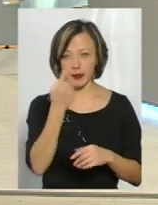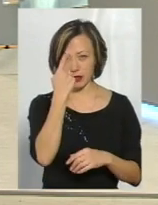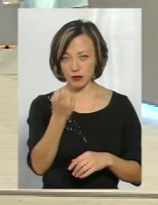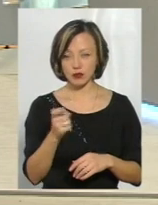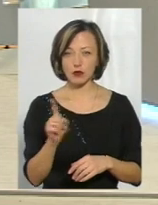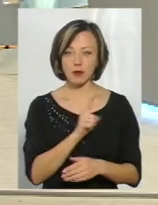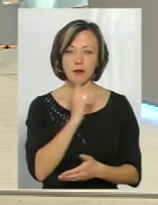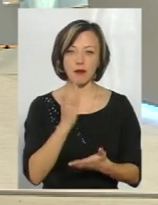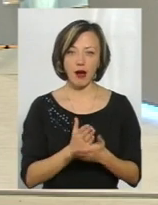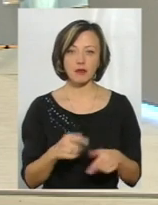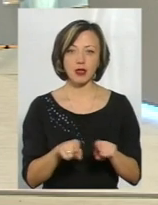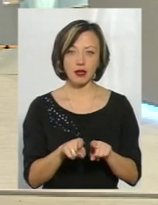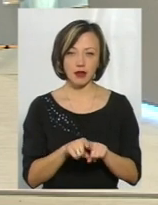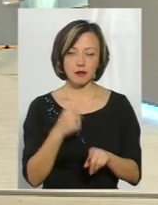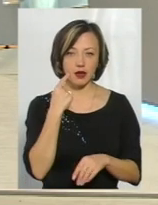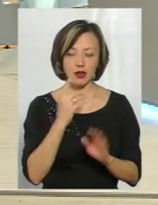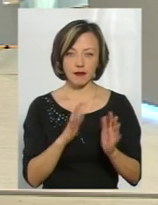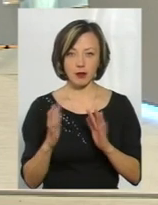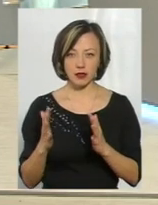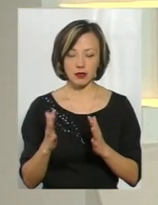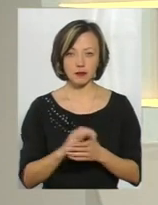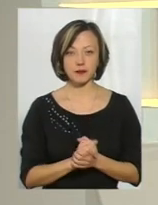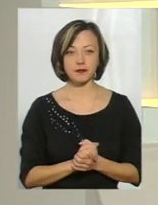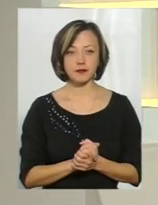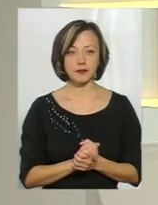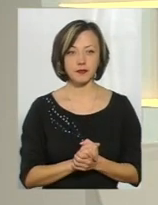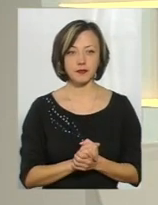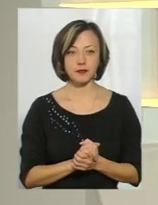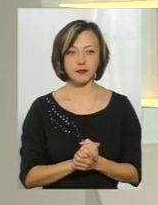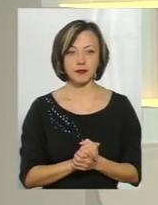сигналізували, що маємо такі прикрі випадки. Водночас,